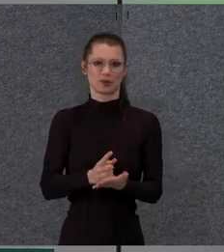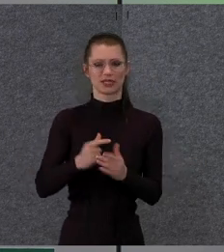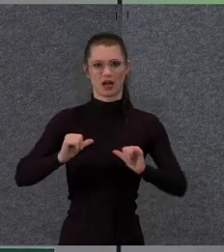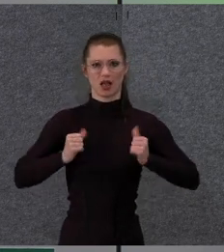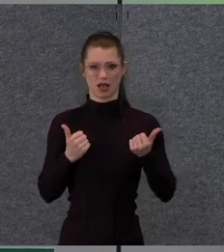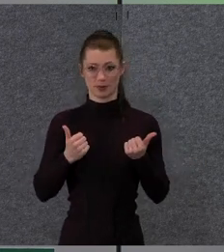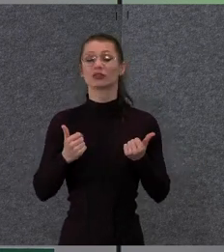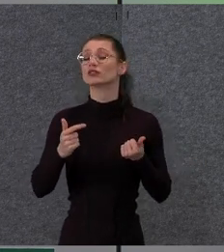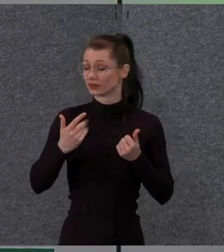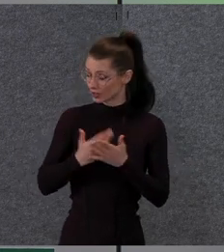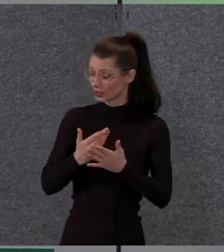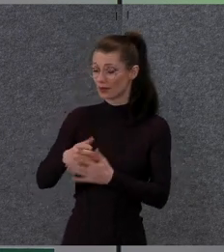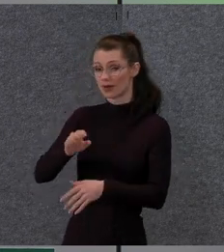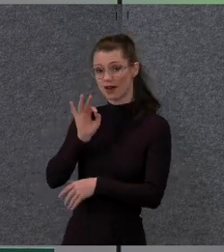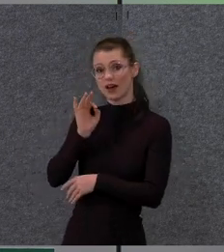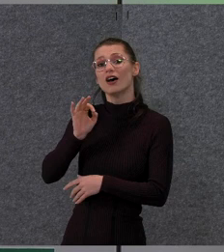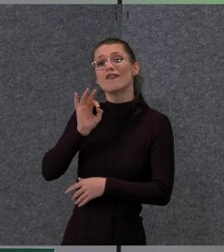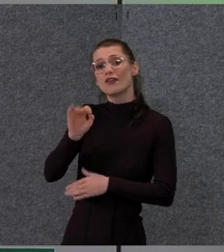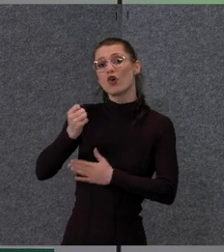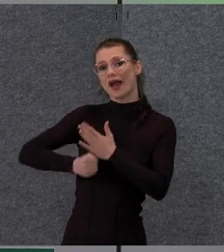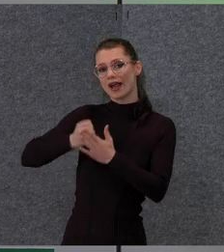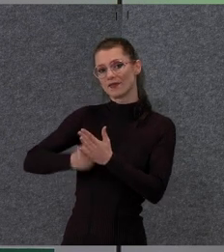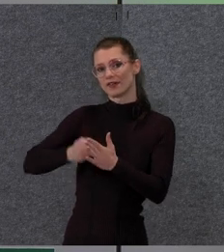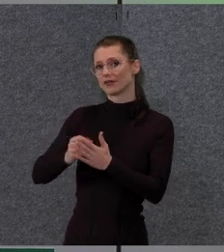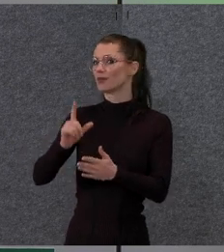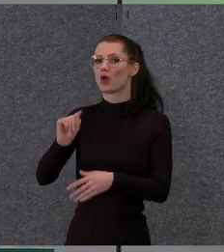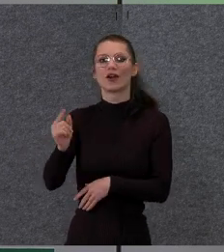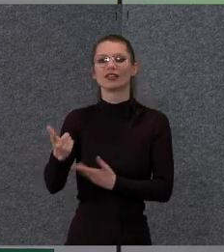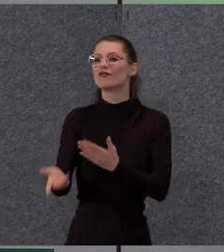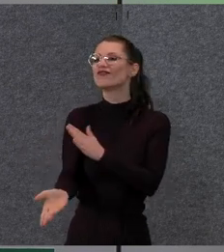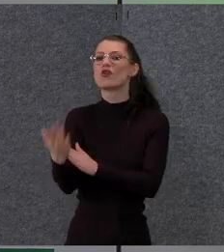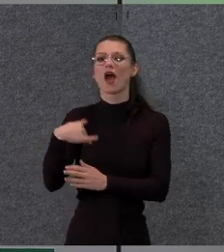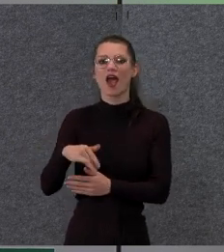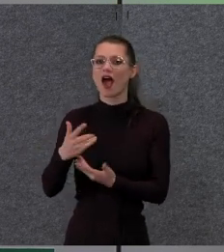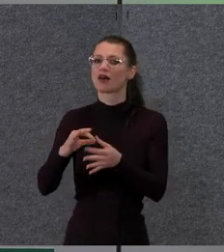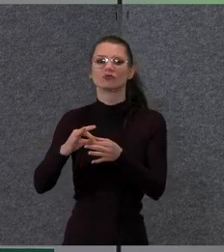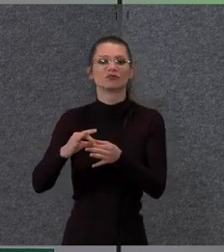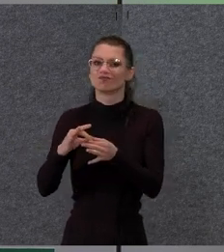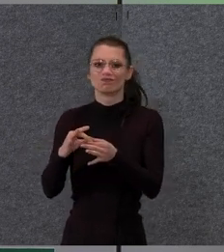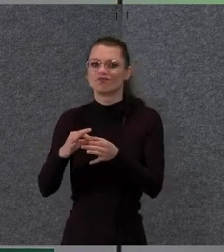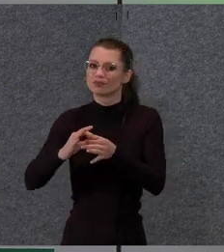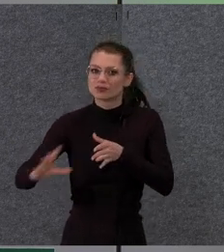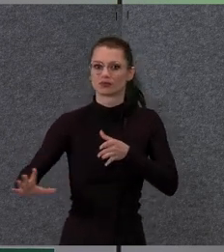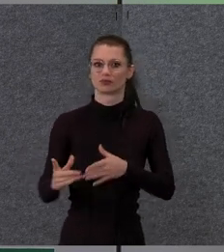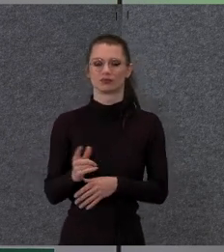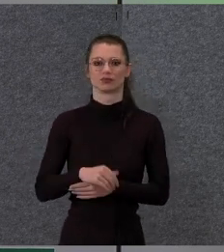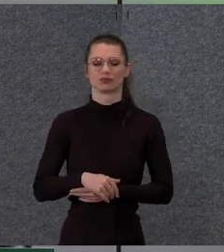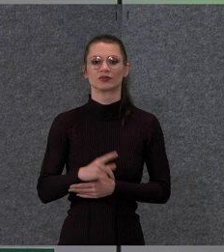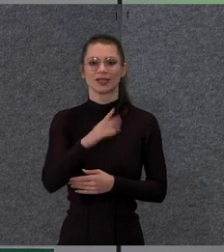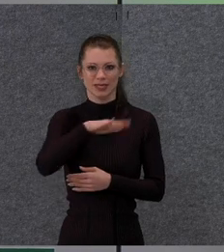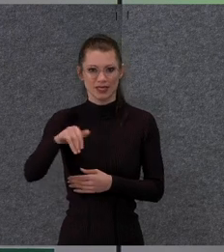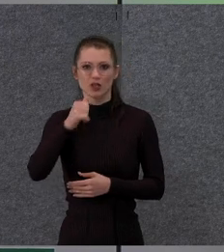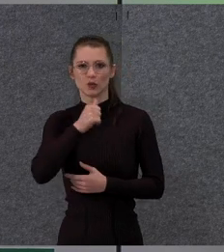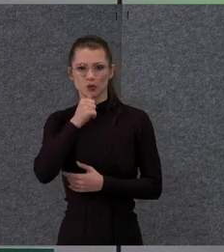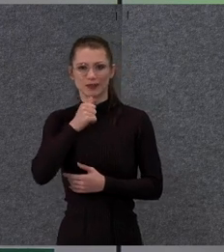der Chancen für alle, in dem Zukunft nicht von Herkunft abhängt. Kinder und Jugendliche, die nicht auf